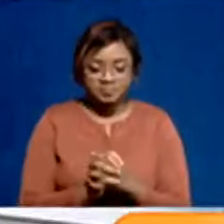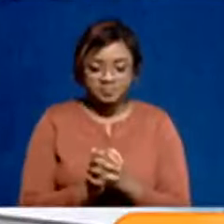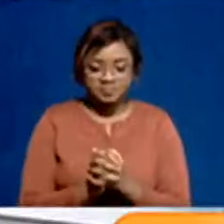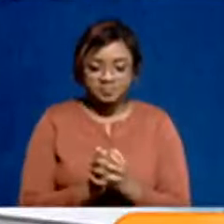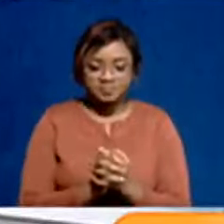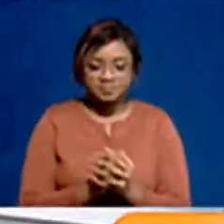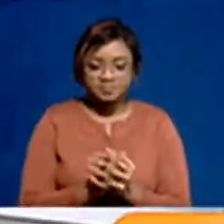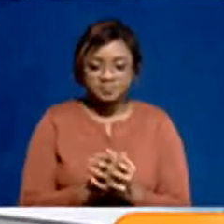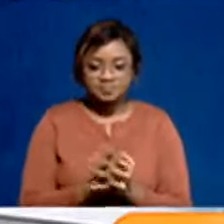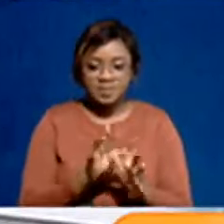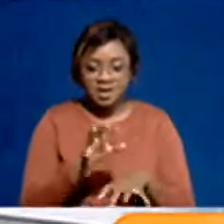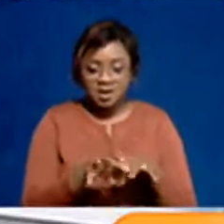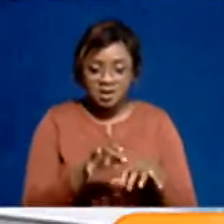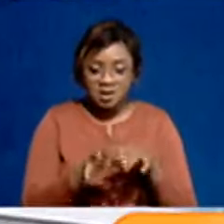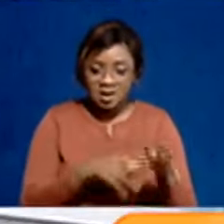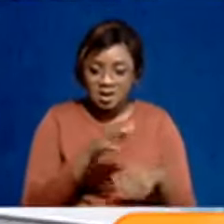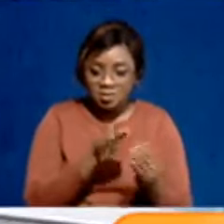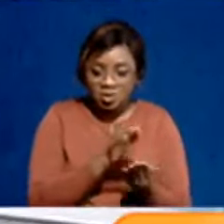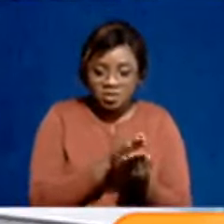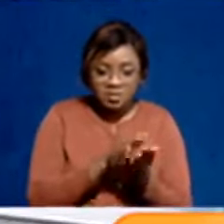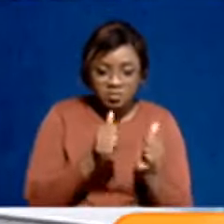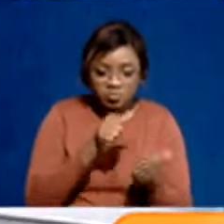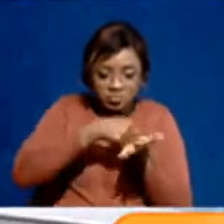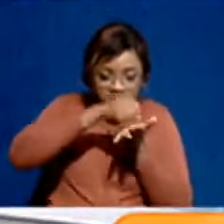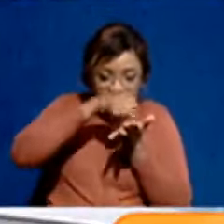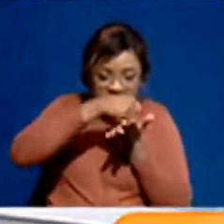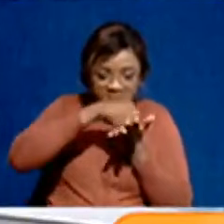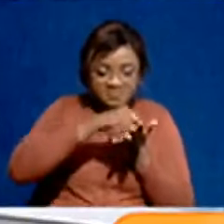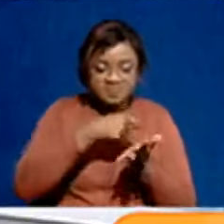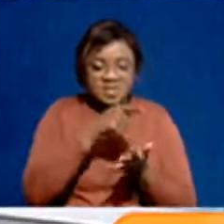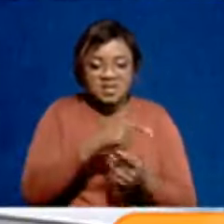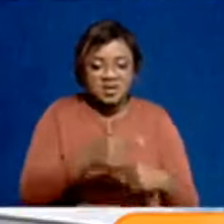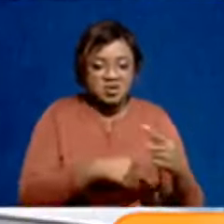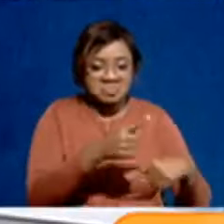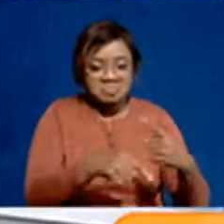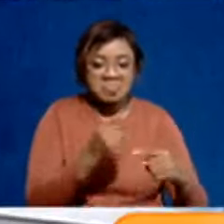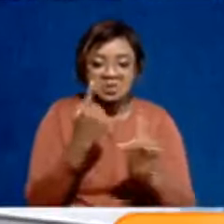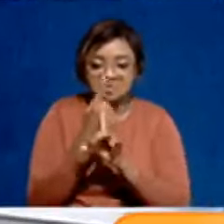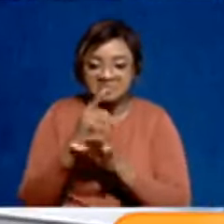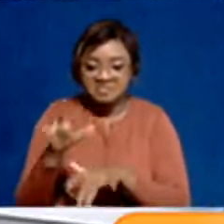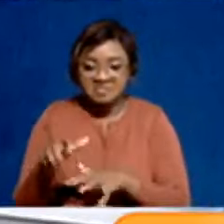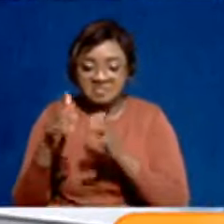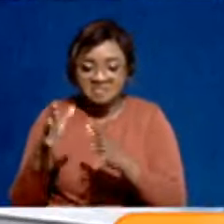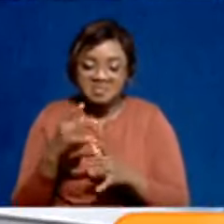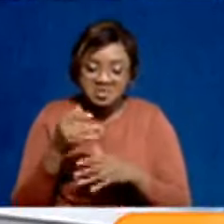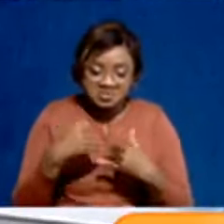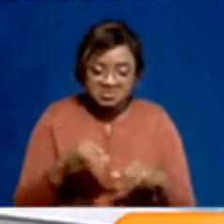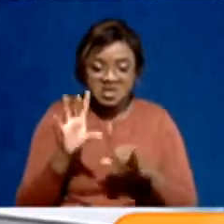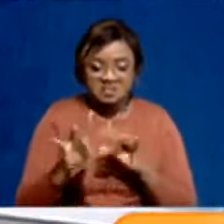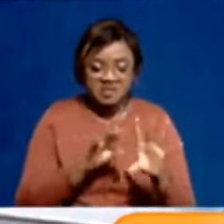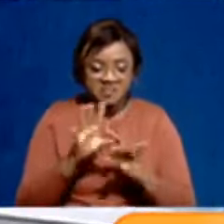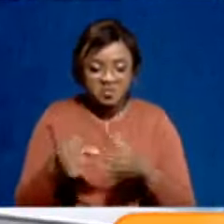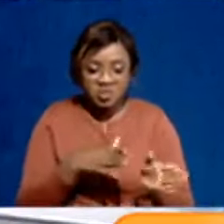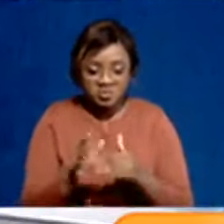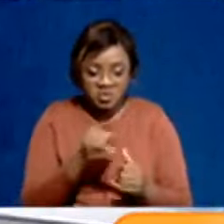Ufugaji wa nguruwe umepitia mabadiliko makubwa, huku wakulima wakijaribu mbinu tofauti kuhakikisha usafi na kuepusha uvundo mahala